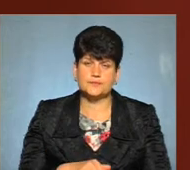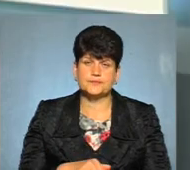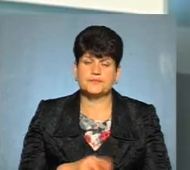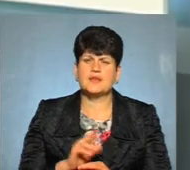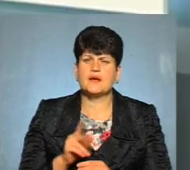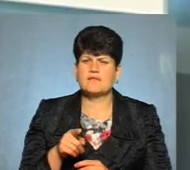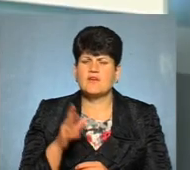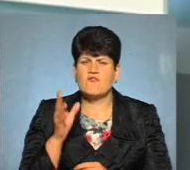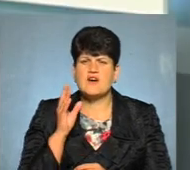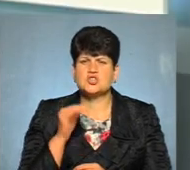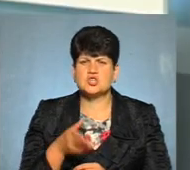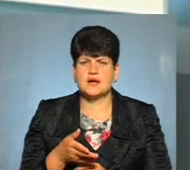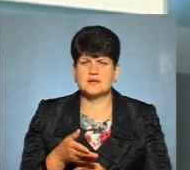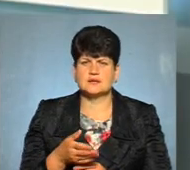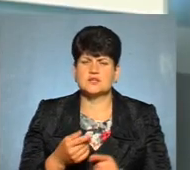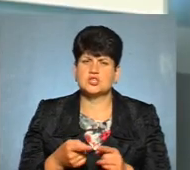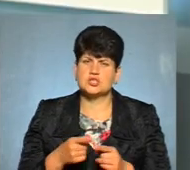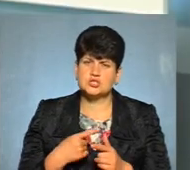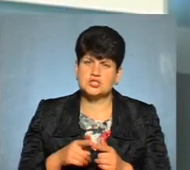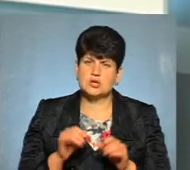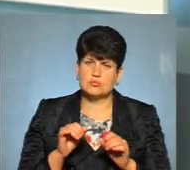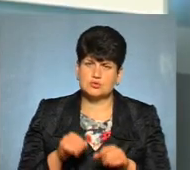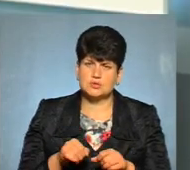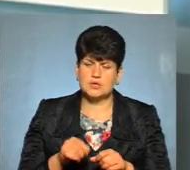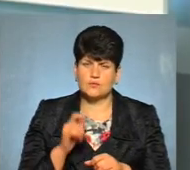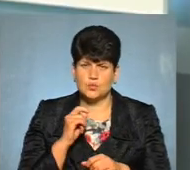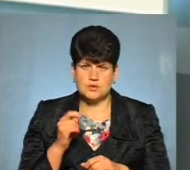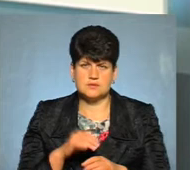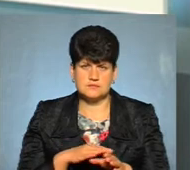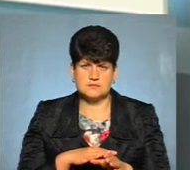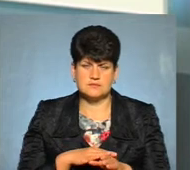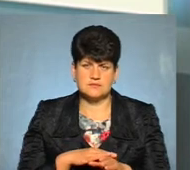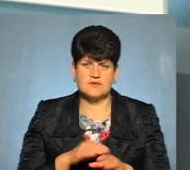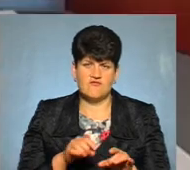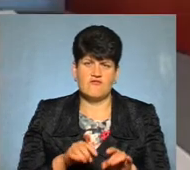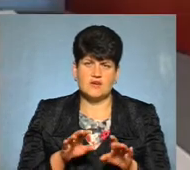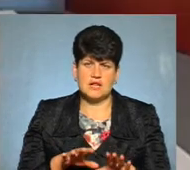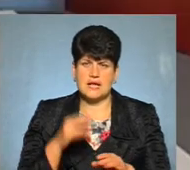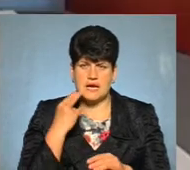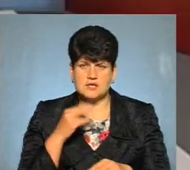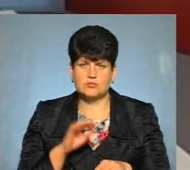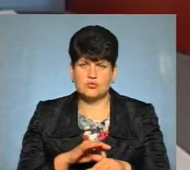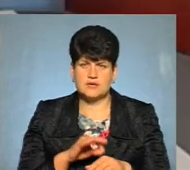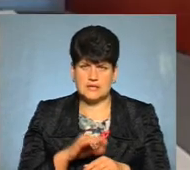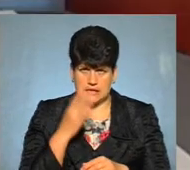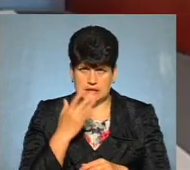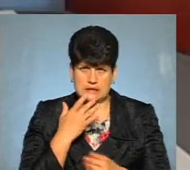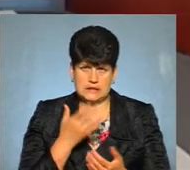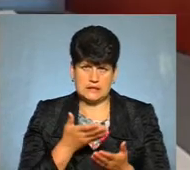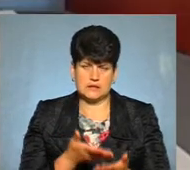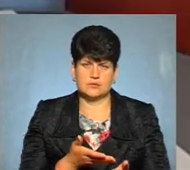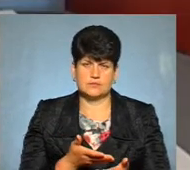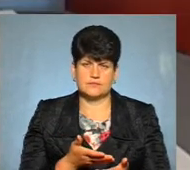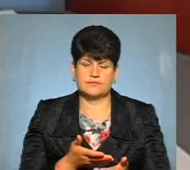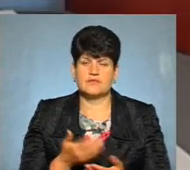Як ви вважаєте, чи можливо таким чином українці дослухаються до цієї думки і вирішили, що краще перехворіти влітку, аніж восени?